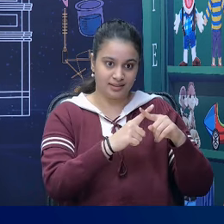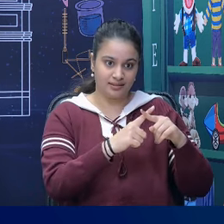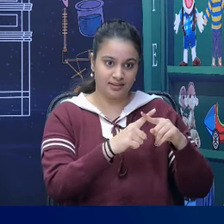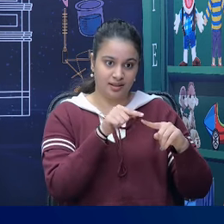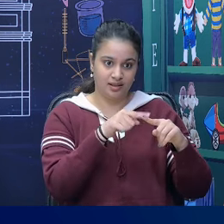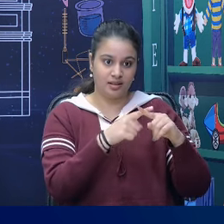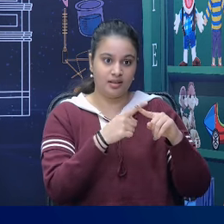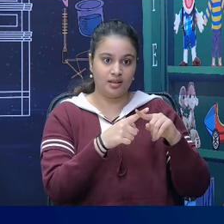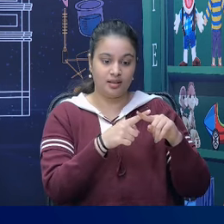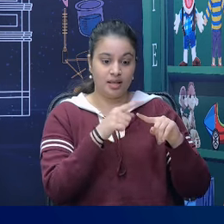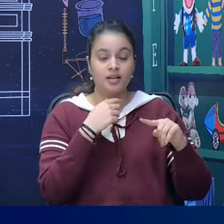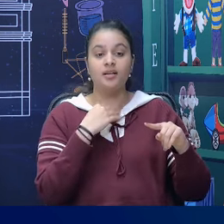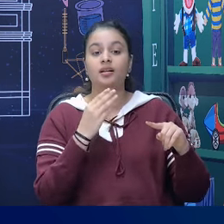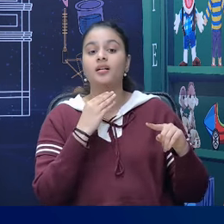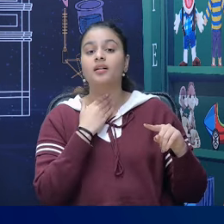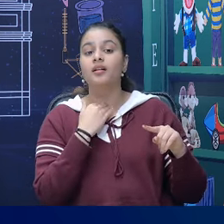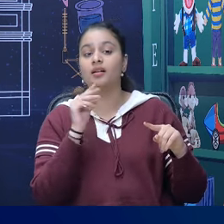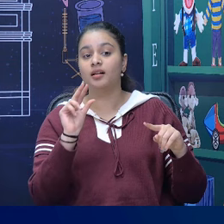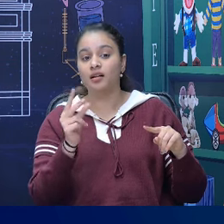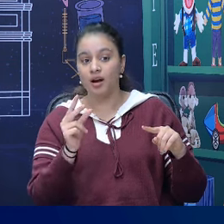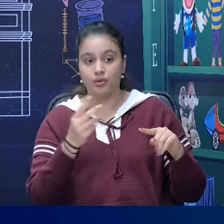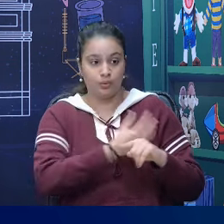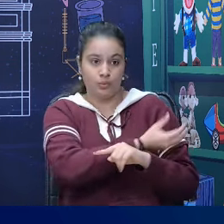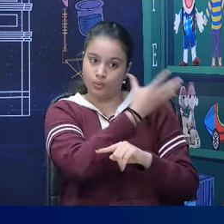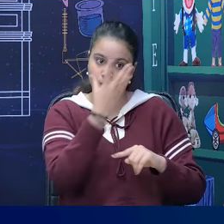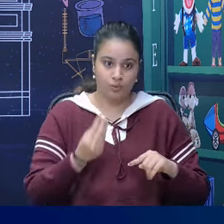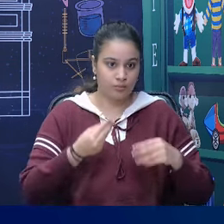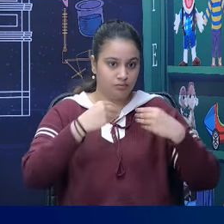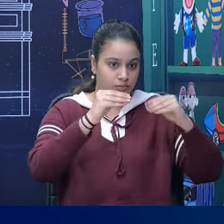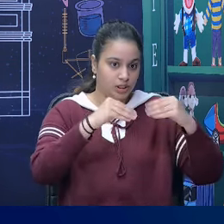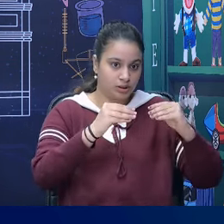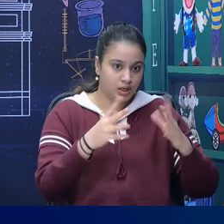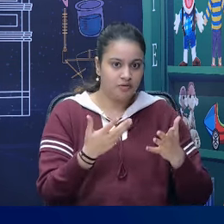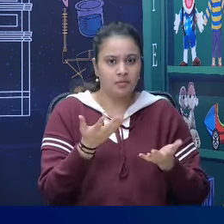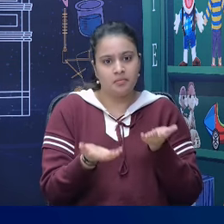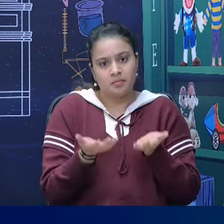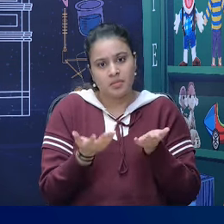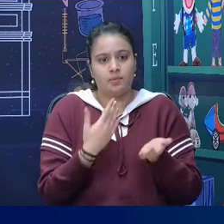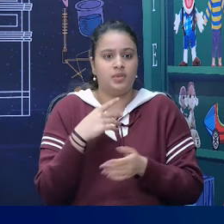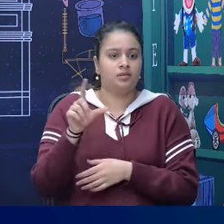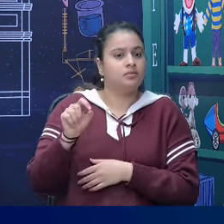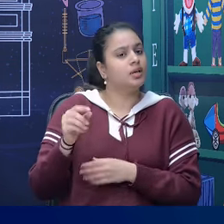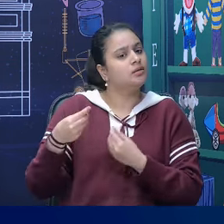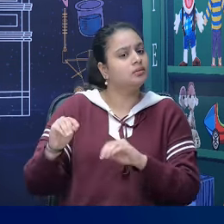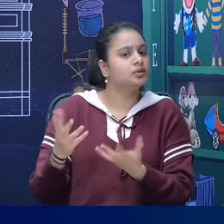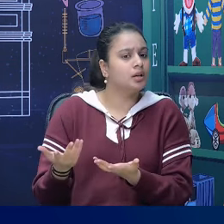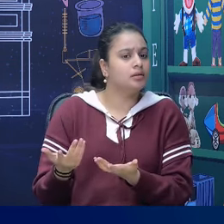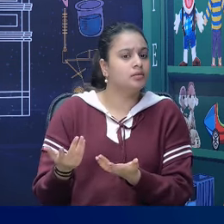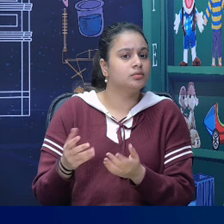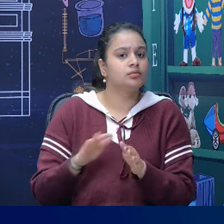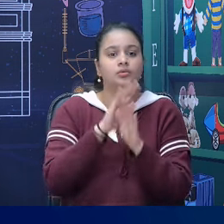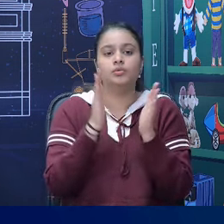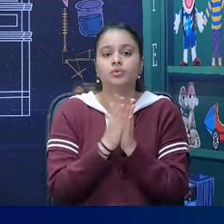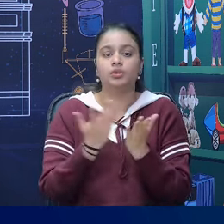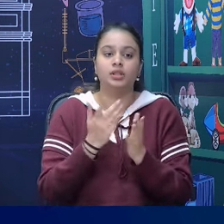लड्डूस एक्स्ट्रा बिक रहे हैं उसके बाद हां और जरूरी नहीं है किसी दिन बिके किसी दिन हो सकता है 10 ही बिके तो हमारी टोटल बिकरी कितनी हुई